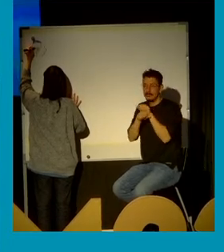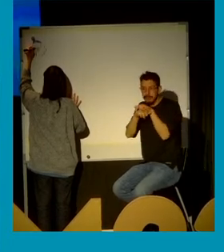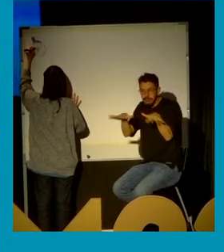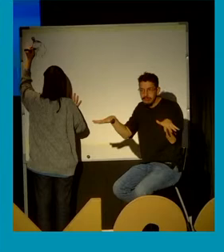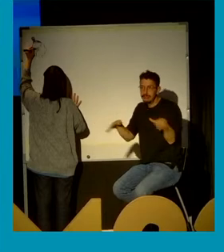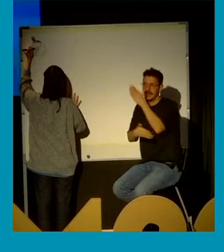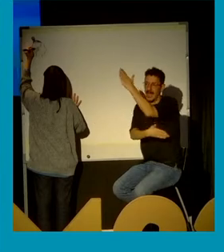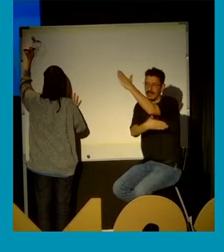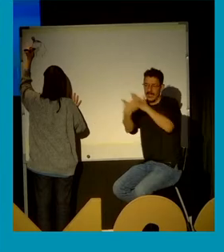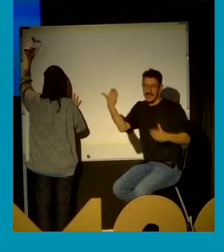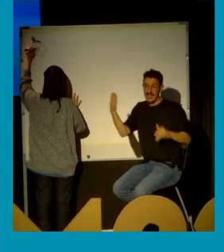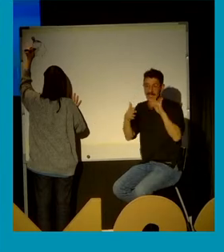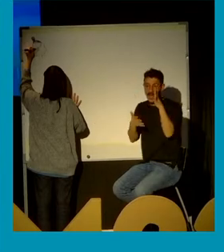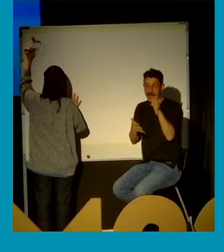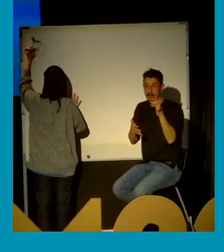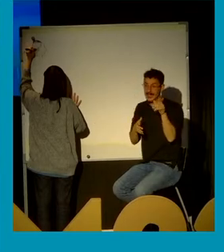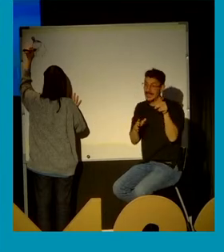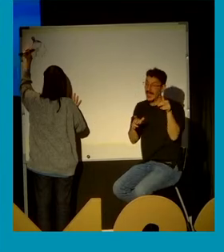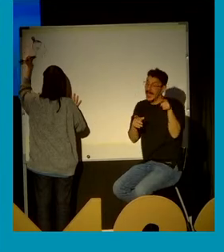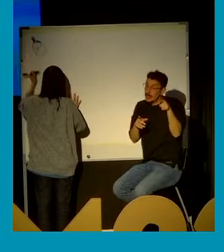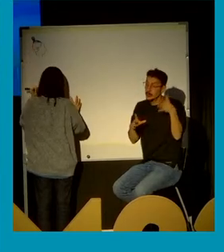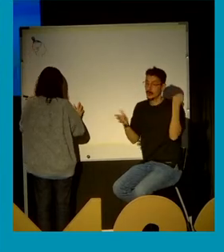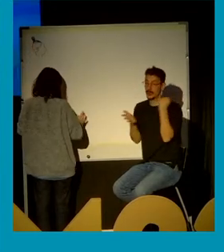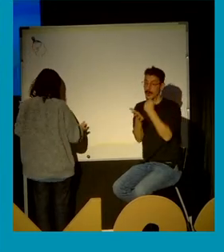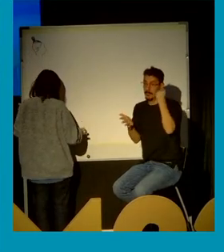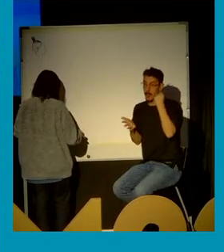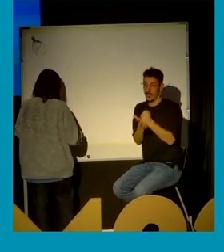simbòliques, formen part d'una cultura de la violació,